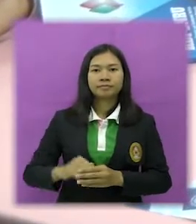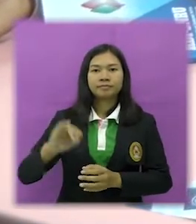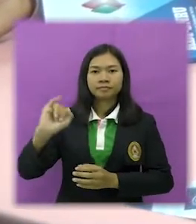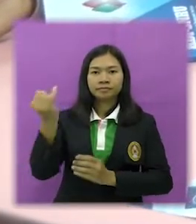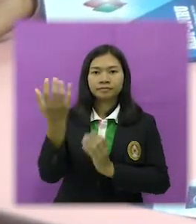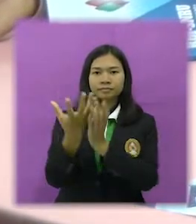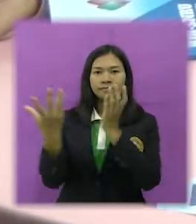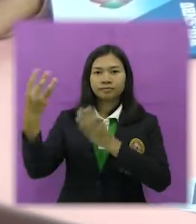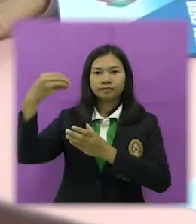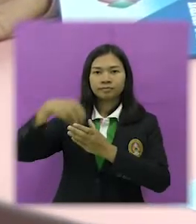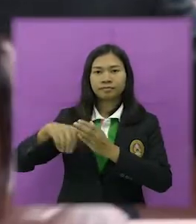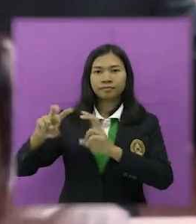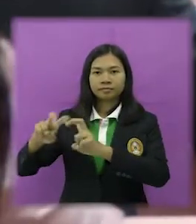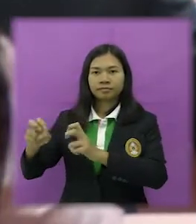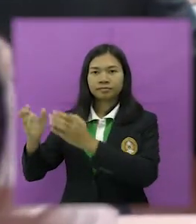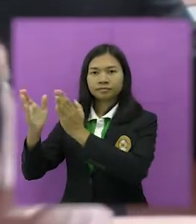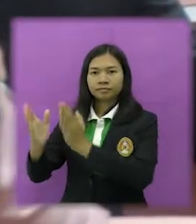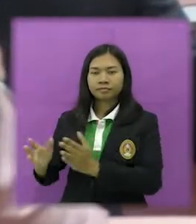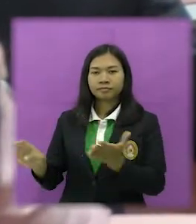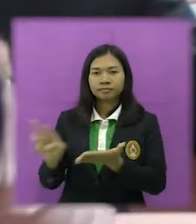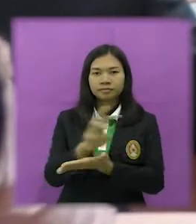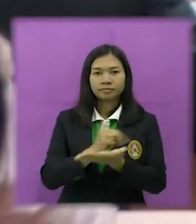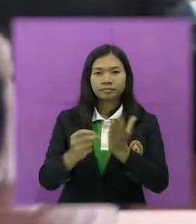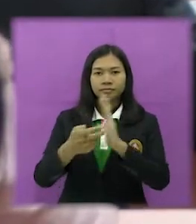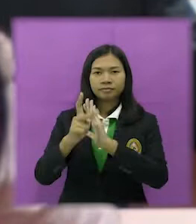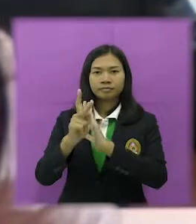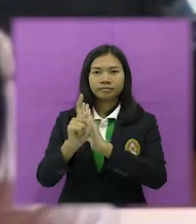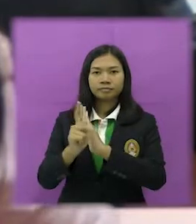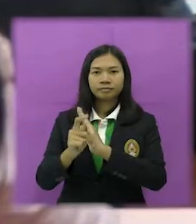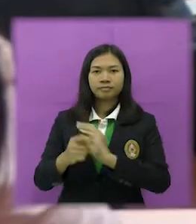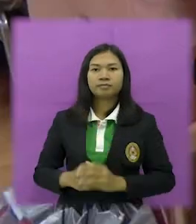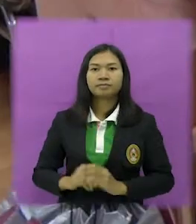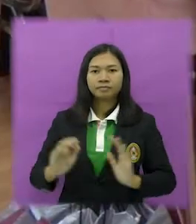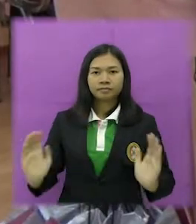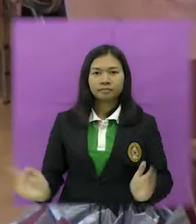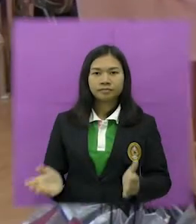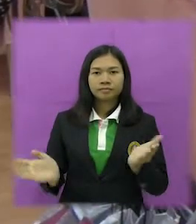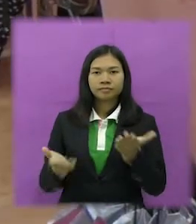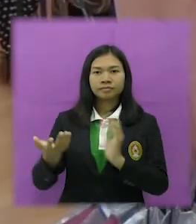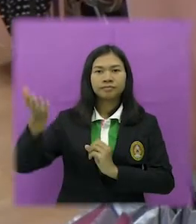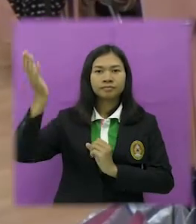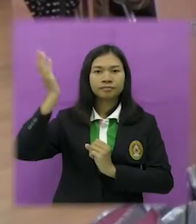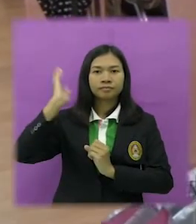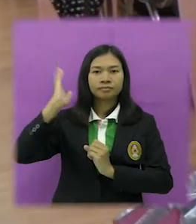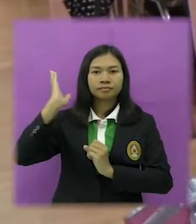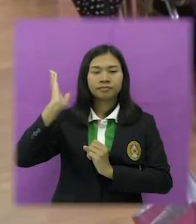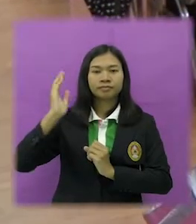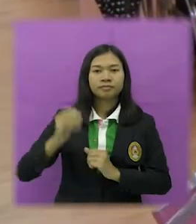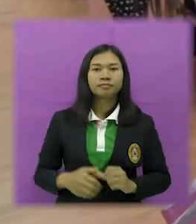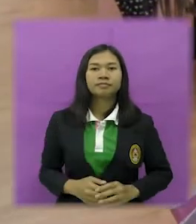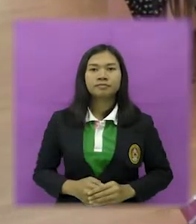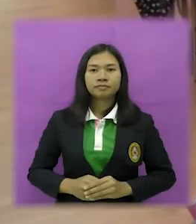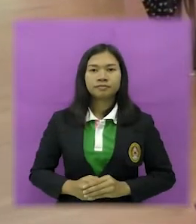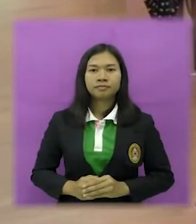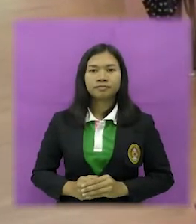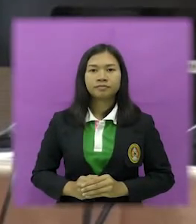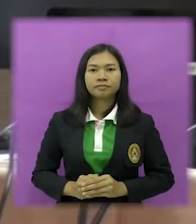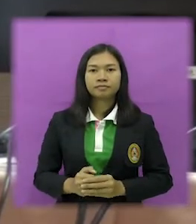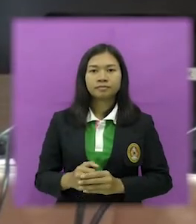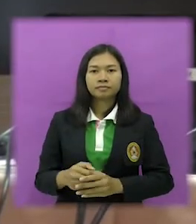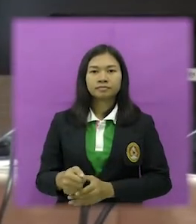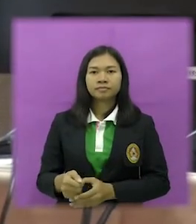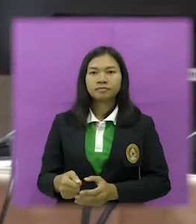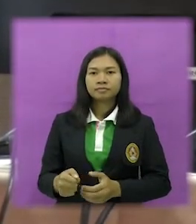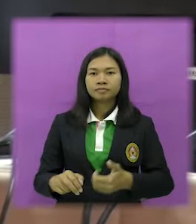และศูนย์จริยธรรมการวิจัยในมนุษย์มหาวิทยาลัยขอนแก่นโดยการสนับสนุนวิทยากรผู้บรรยายพิเศษประกอบด้วย